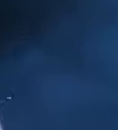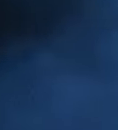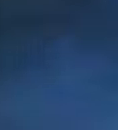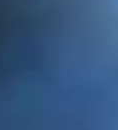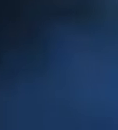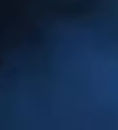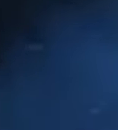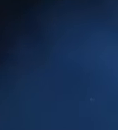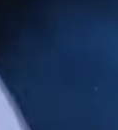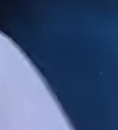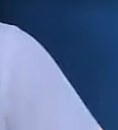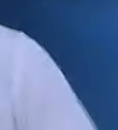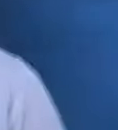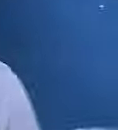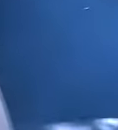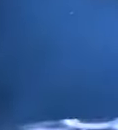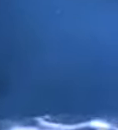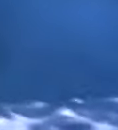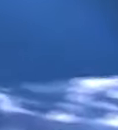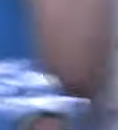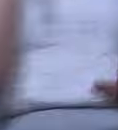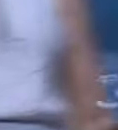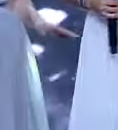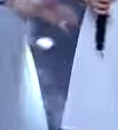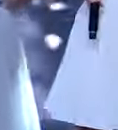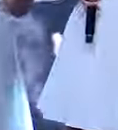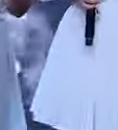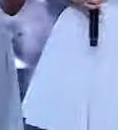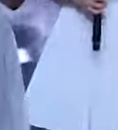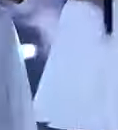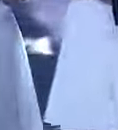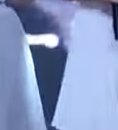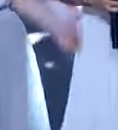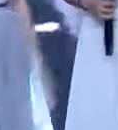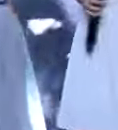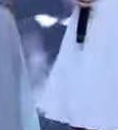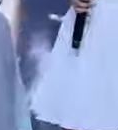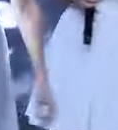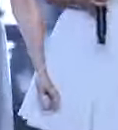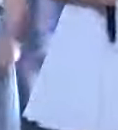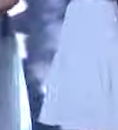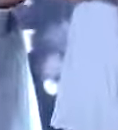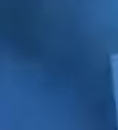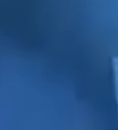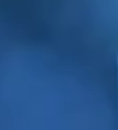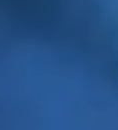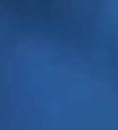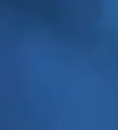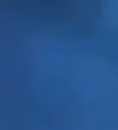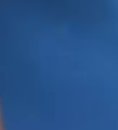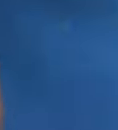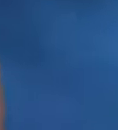to nie grzech. Zaczaruj ludzi wszystkich wokół nas, czystym